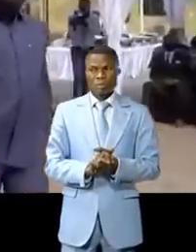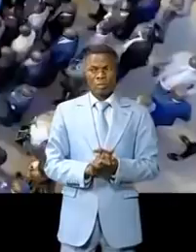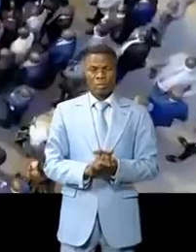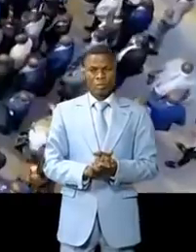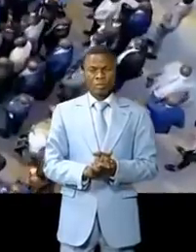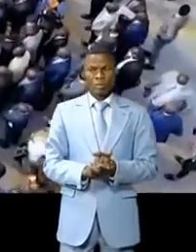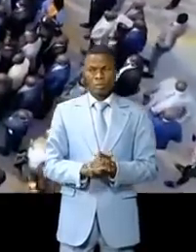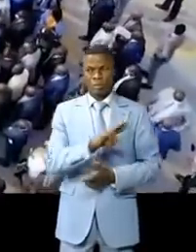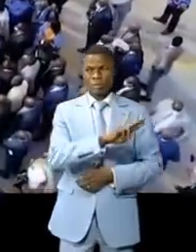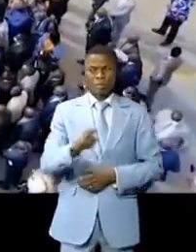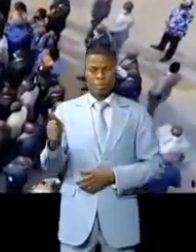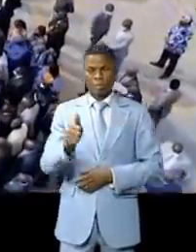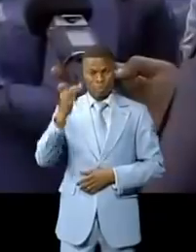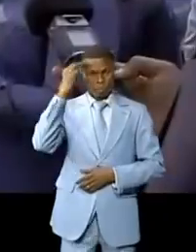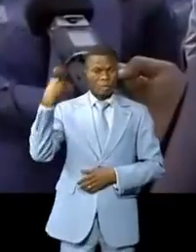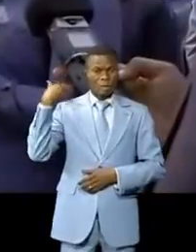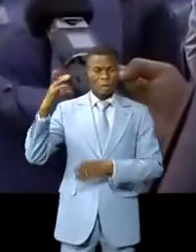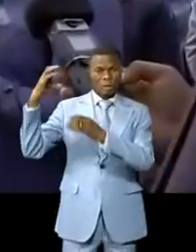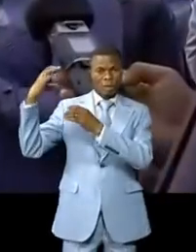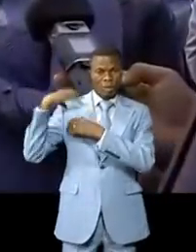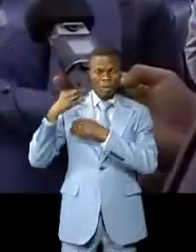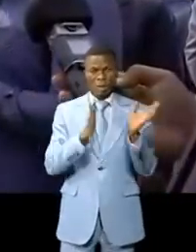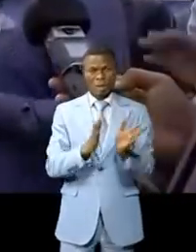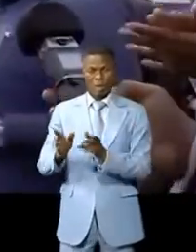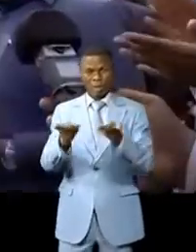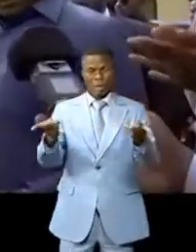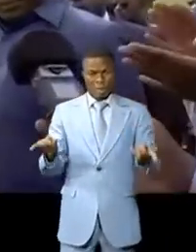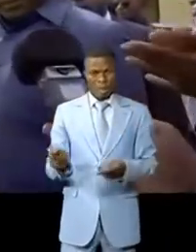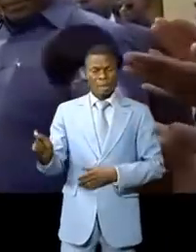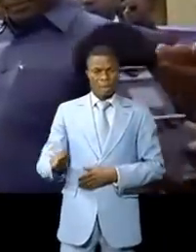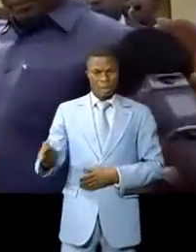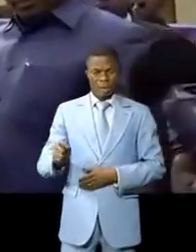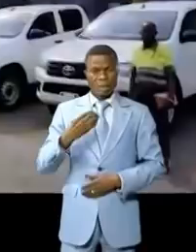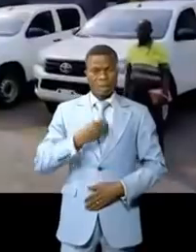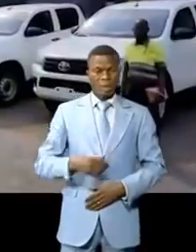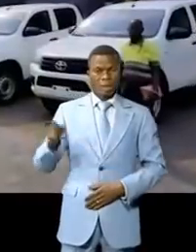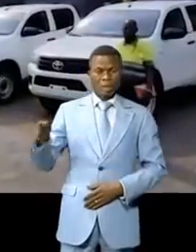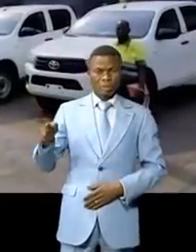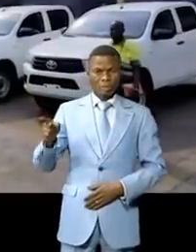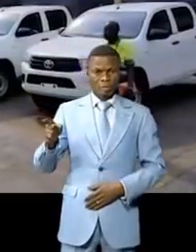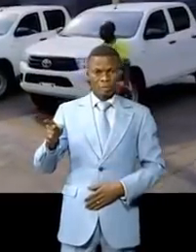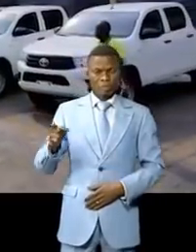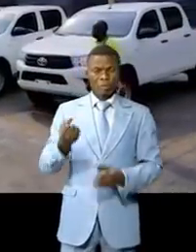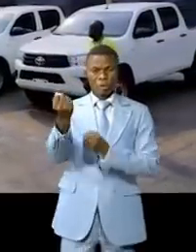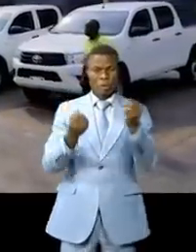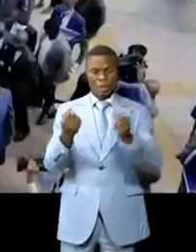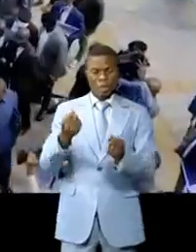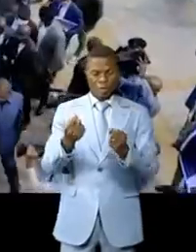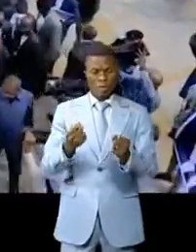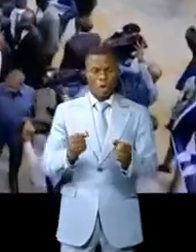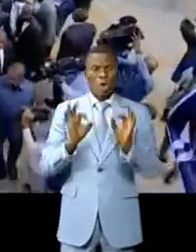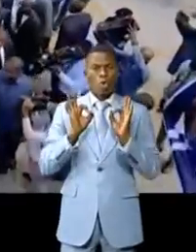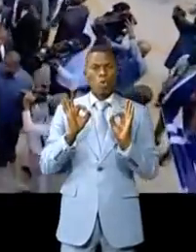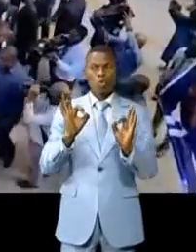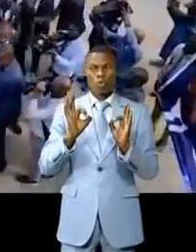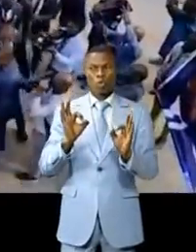septembre 2021 du ministre d'État en charge de l'aménagement du territoire, maître Guy Luandomboyo, des véhicules 4x4 pimpant